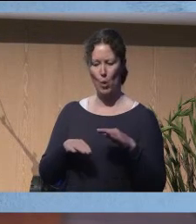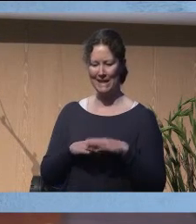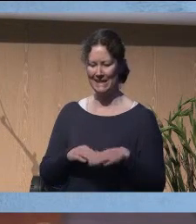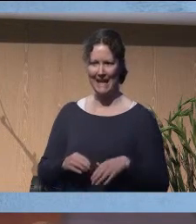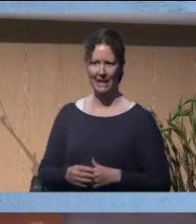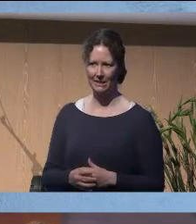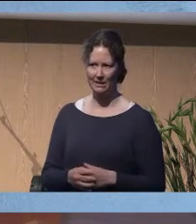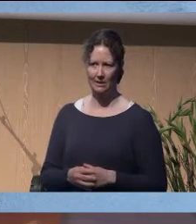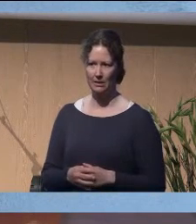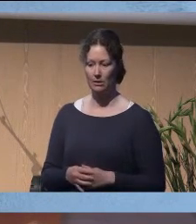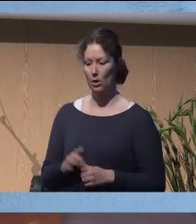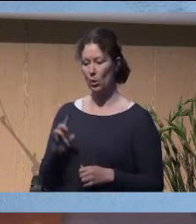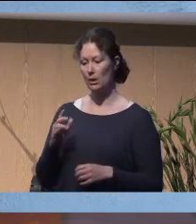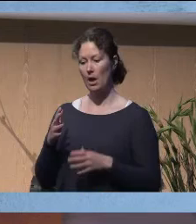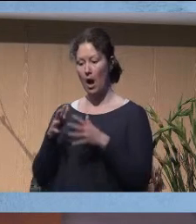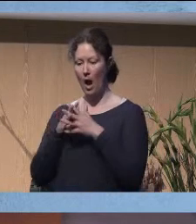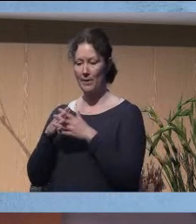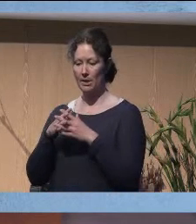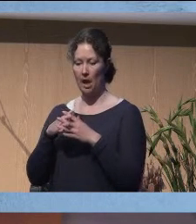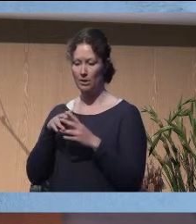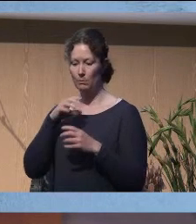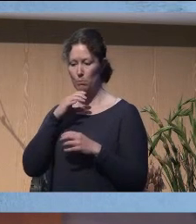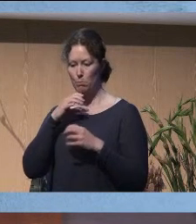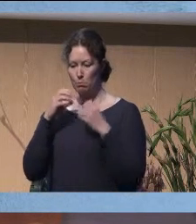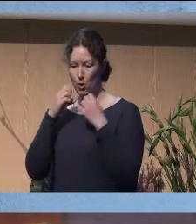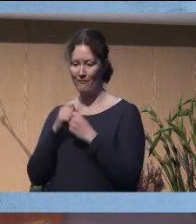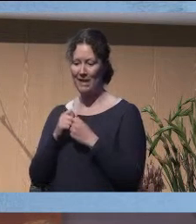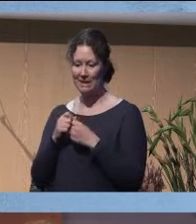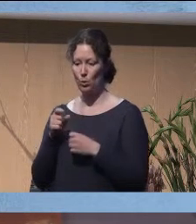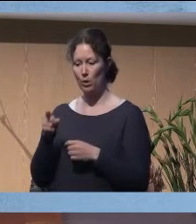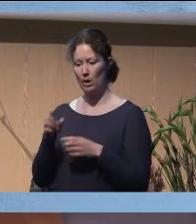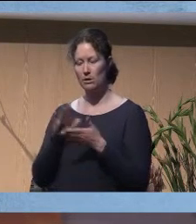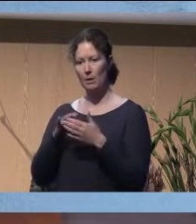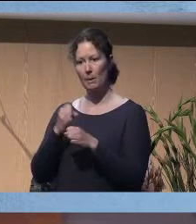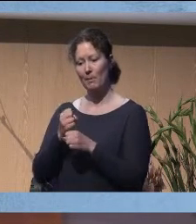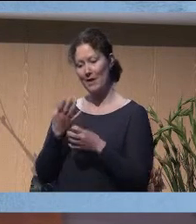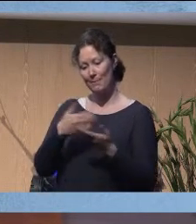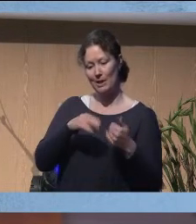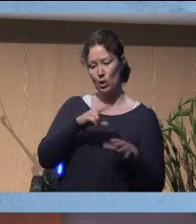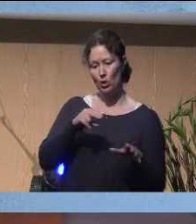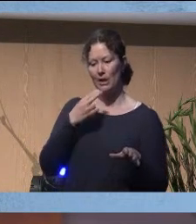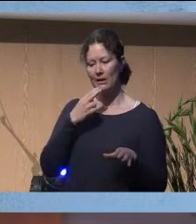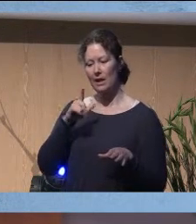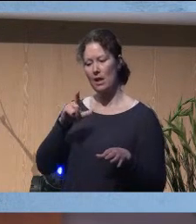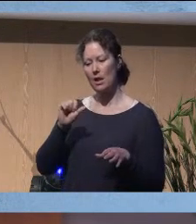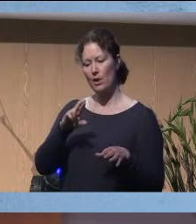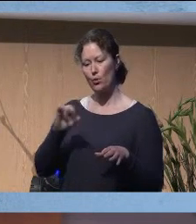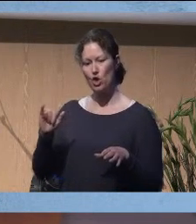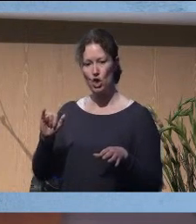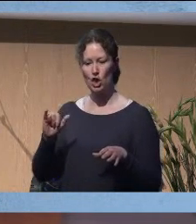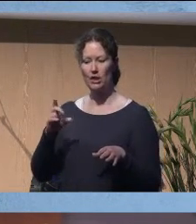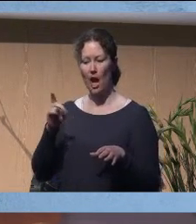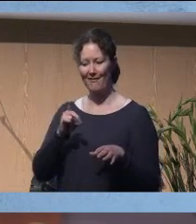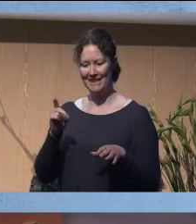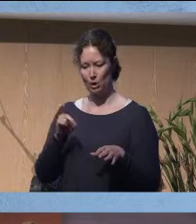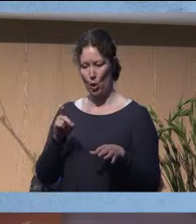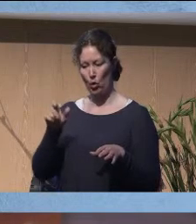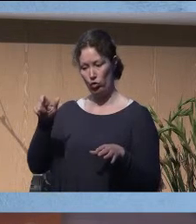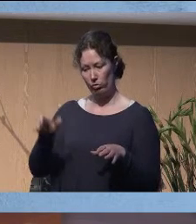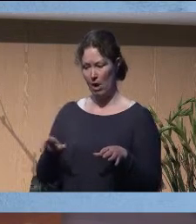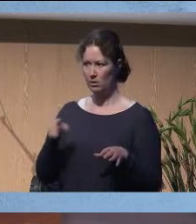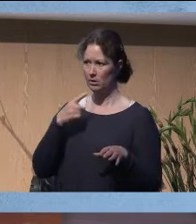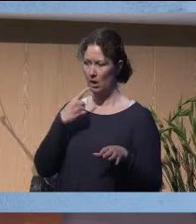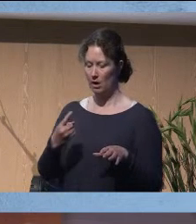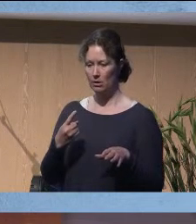Og en amerikansk professor som også samarbeider med flere miljøer I Norge, som heter Larry Davidson, har sagt